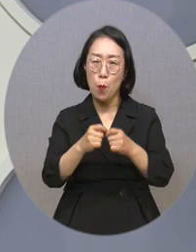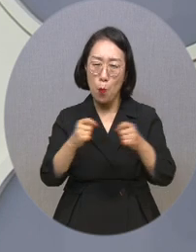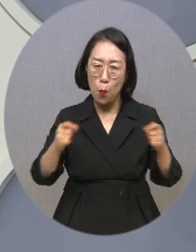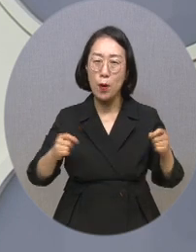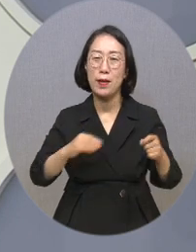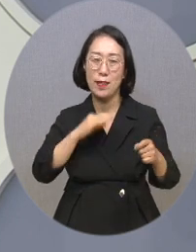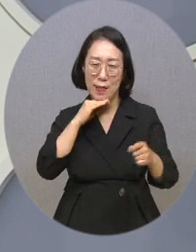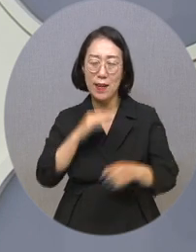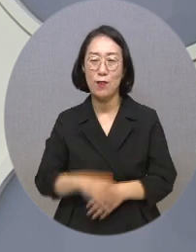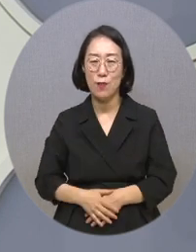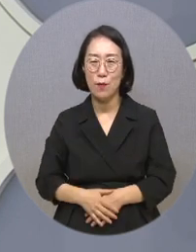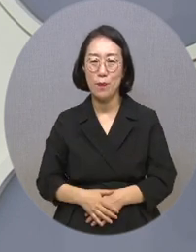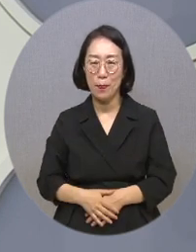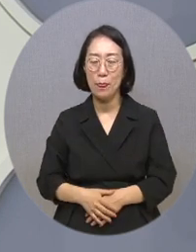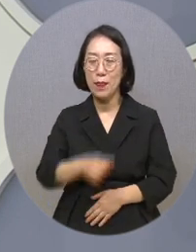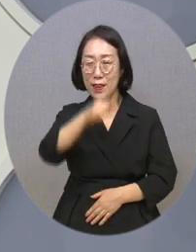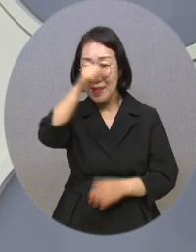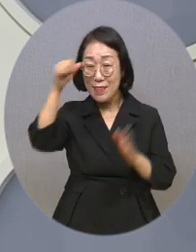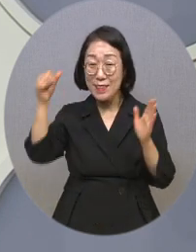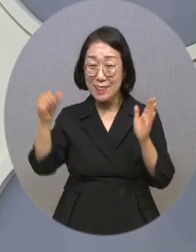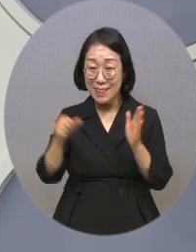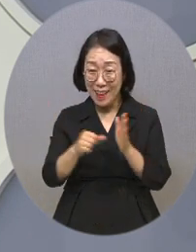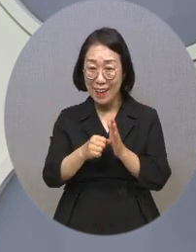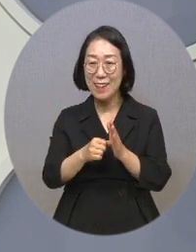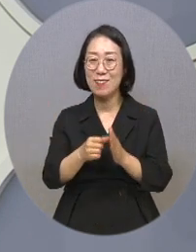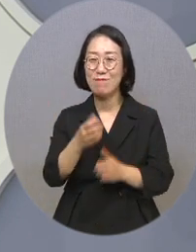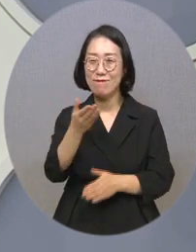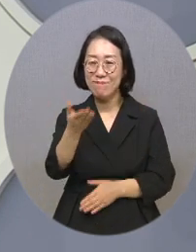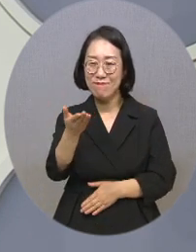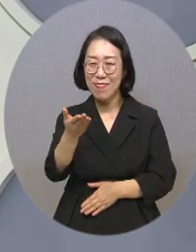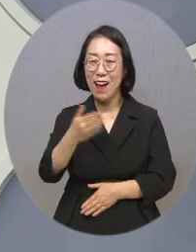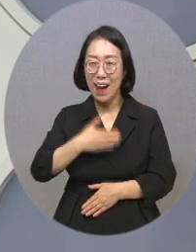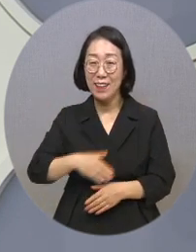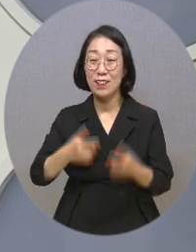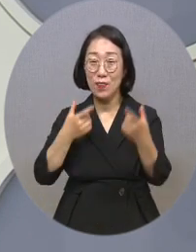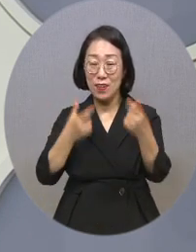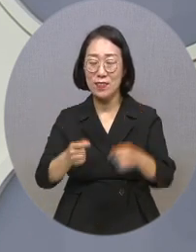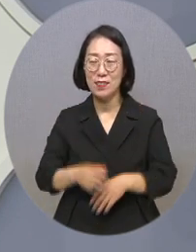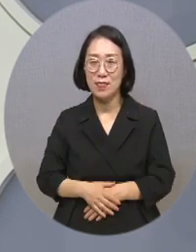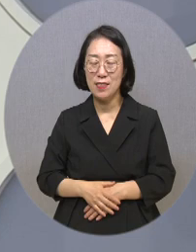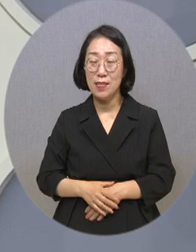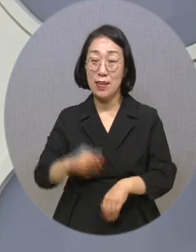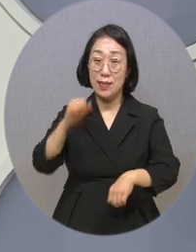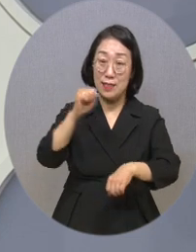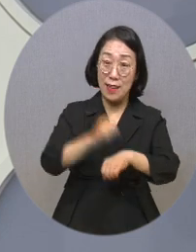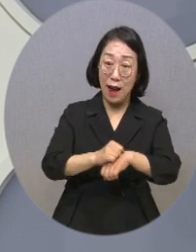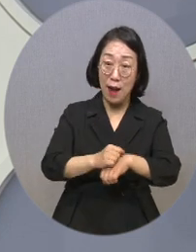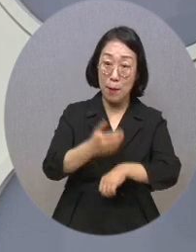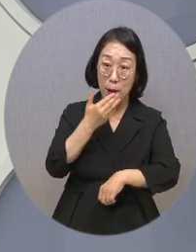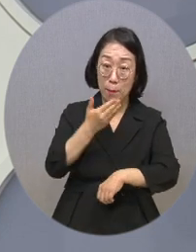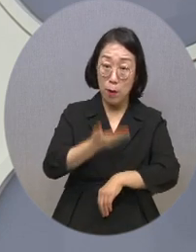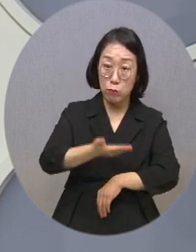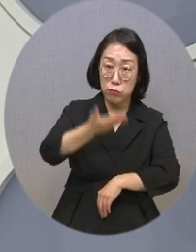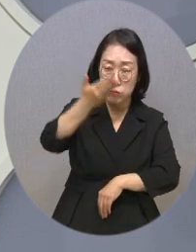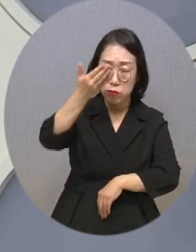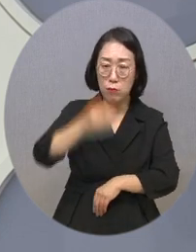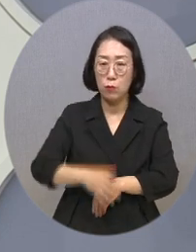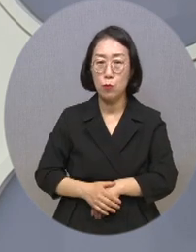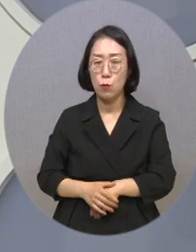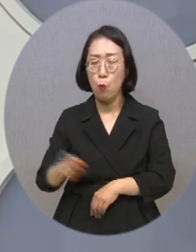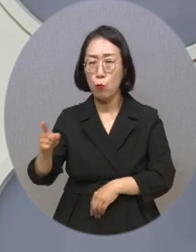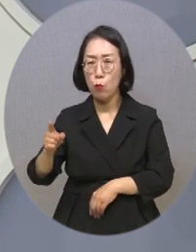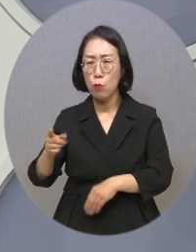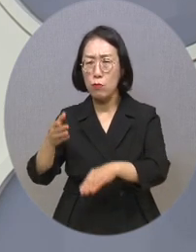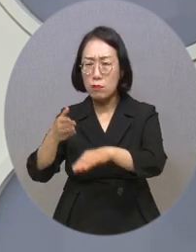인생이라는 게 다 음향이 뭐 더 잘 아시지만은 있어서 또 행치돼가지고 해서 사시가 늦게